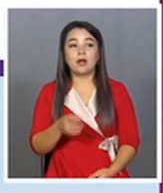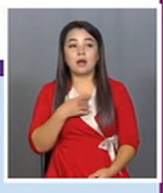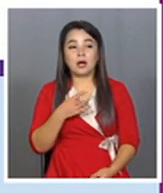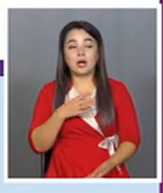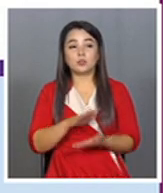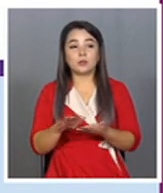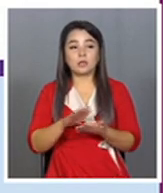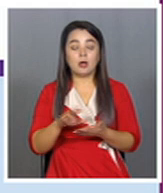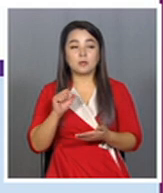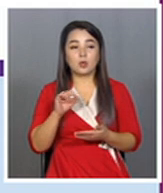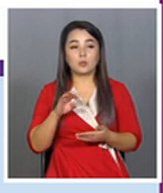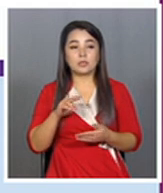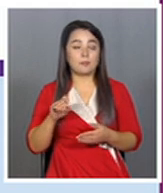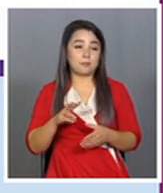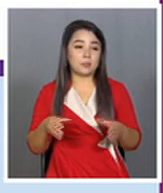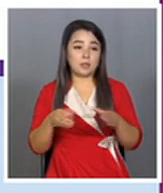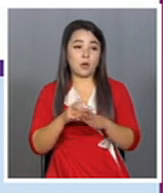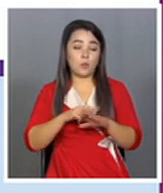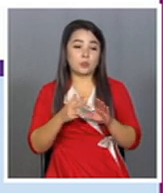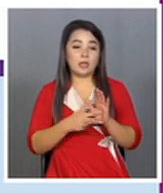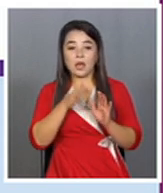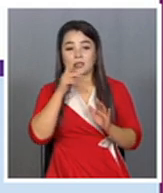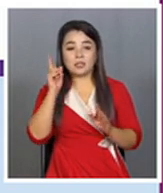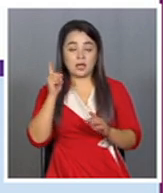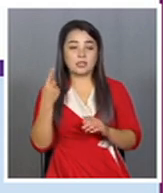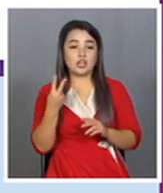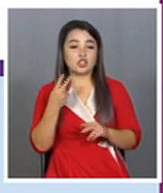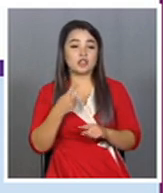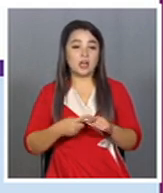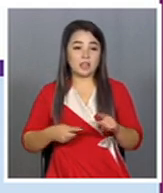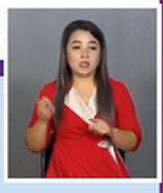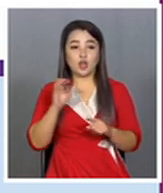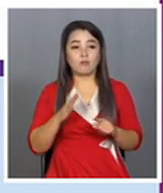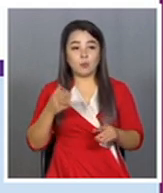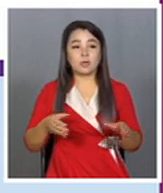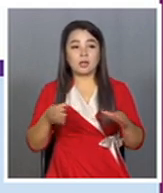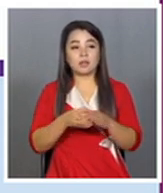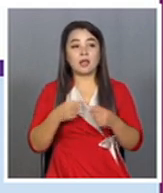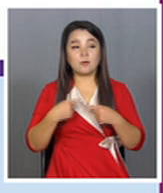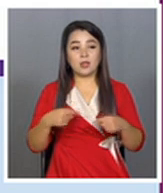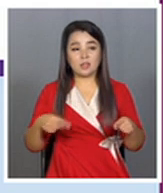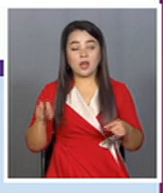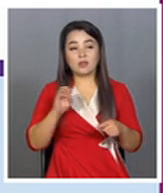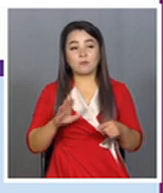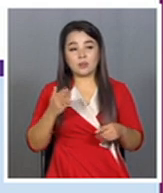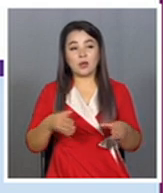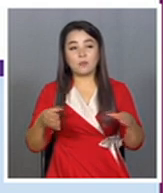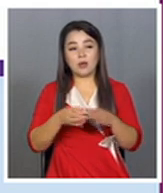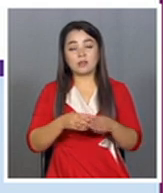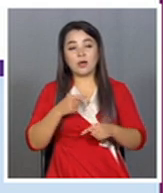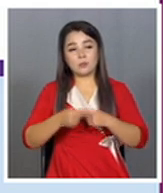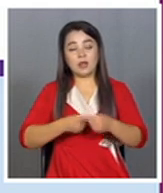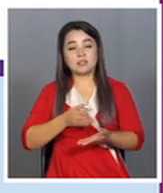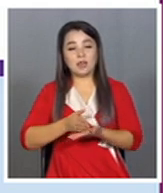Ағартушылық абсолютизм. 18-ші ғасырдың екінші жартысында Европаның кейбір абсолютті монархтары жүргізген